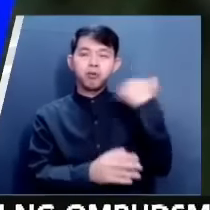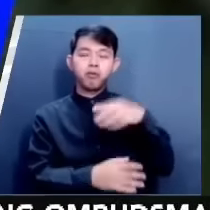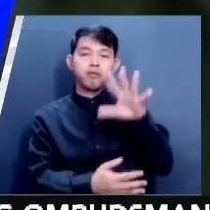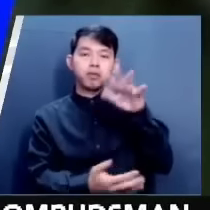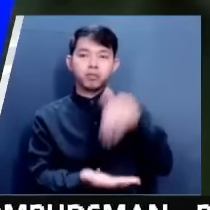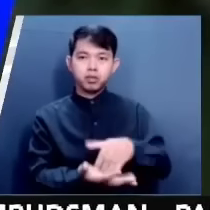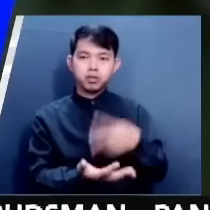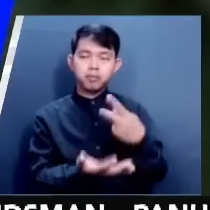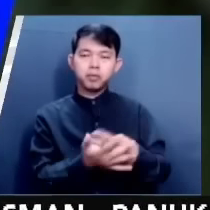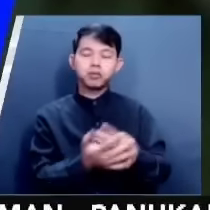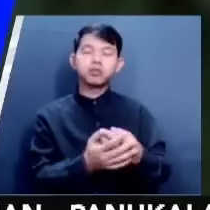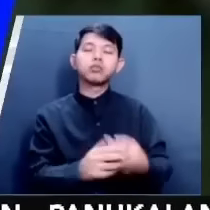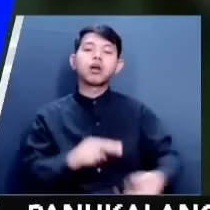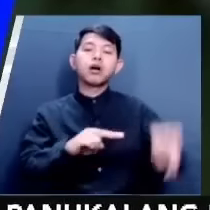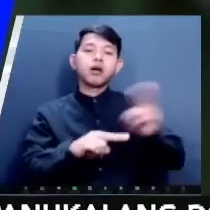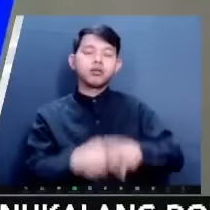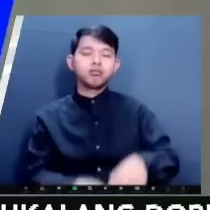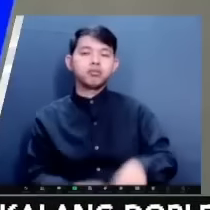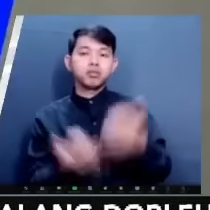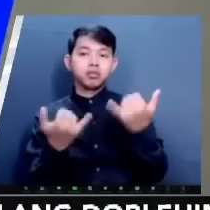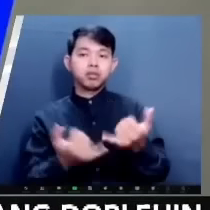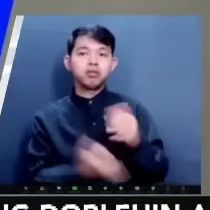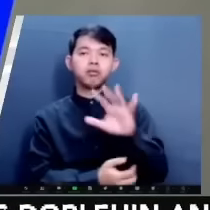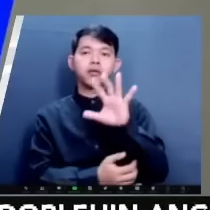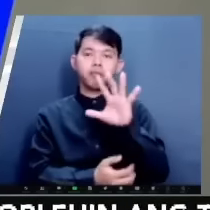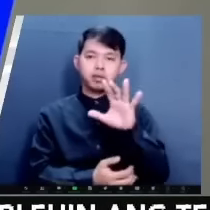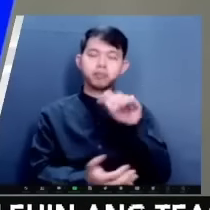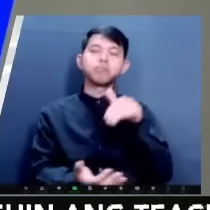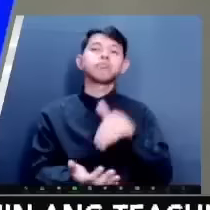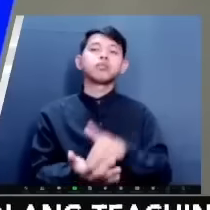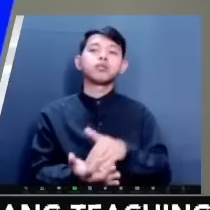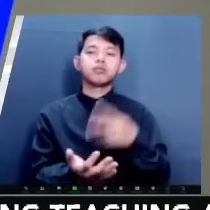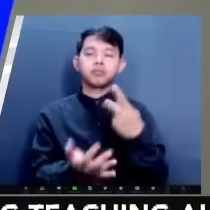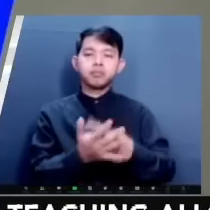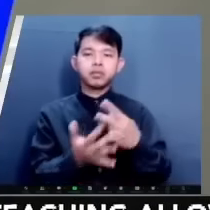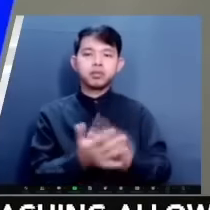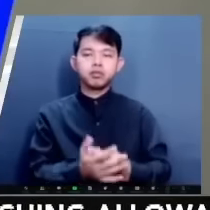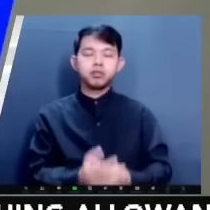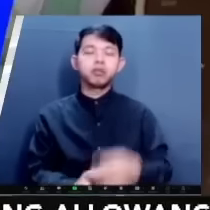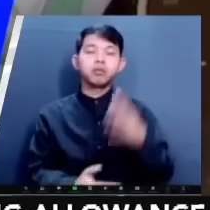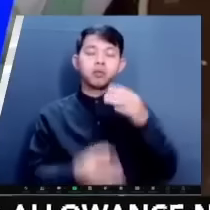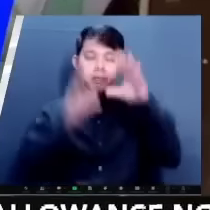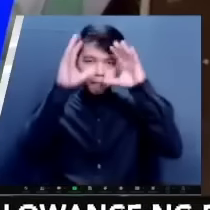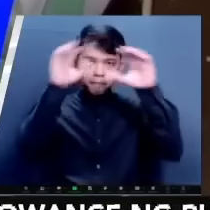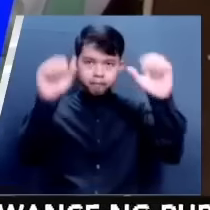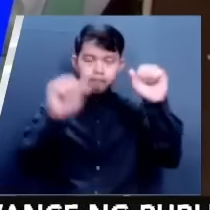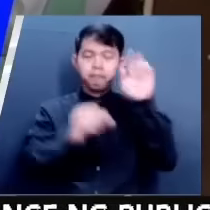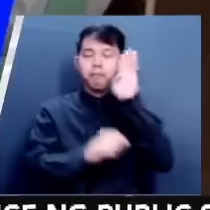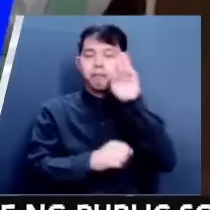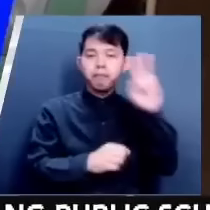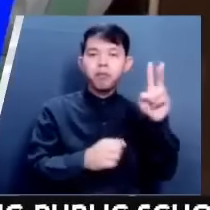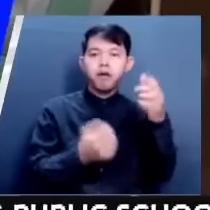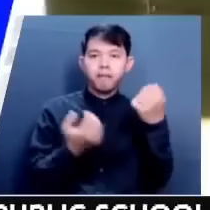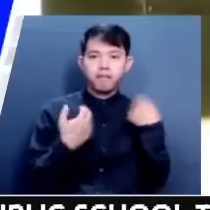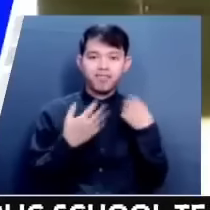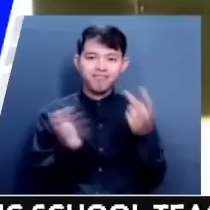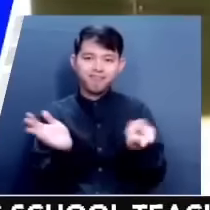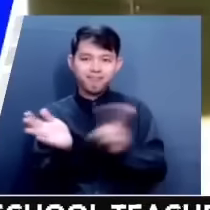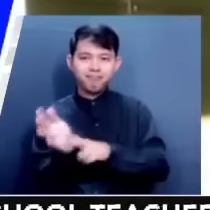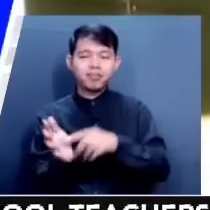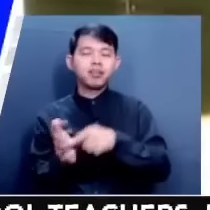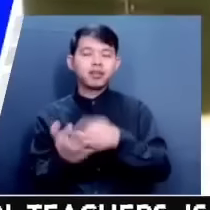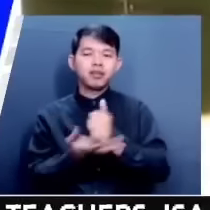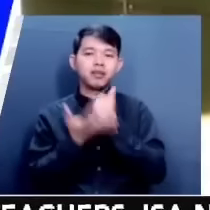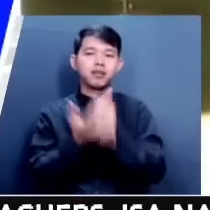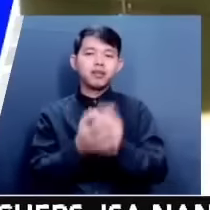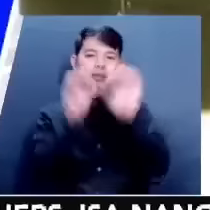year 2025 to 2026. Matapos nagdaan ni Pangulong Marcos ang panukalang layong tulungan ng mga guro sa gastusin sa teaching